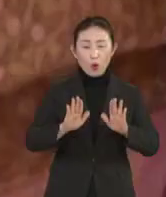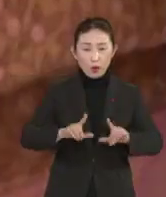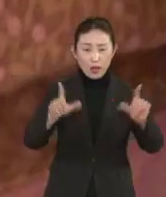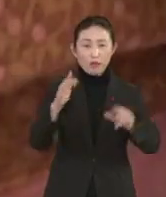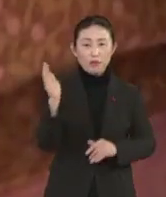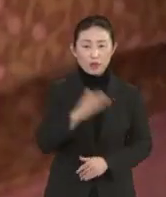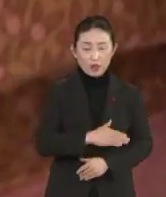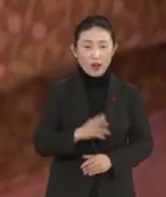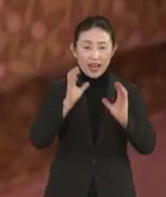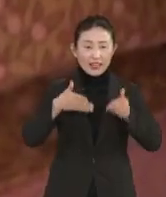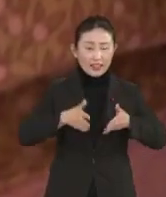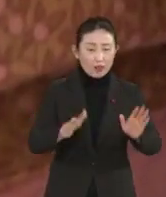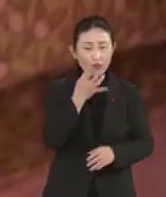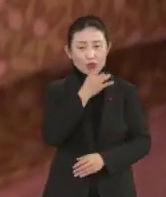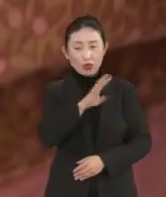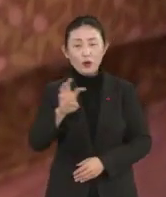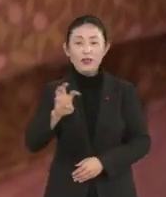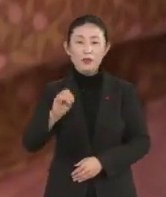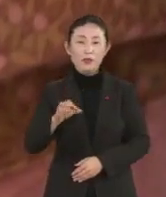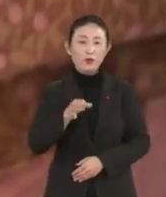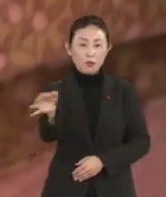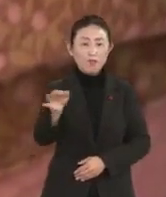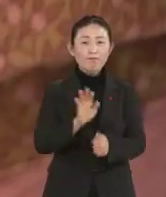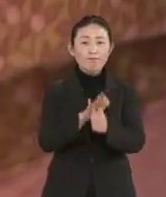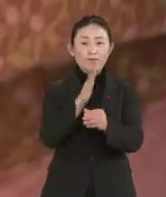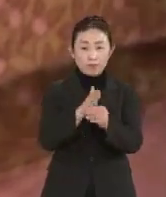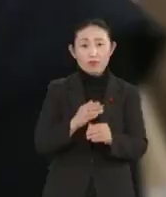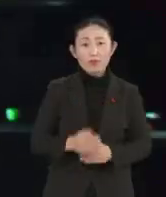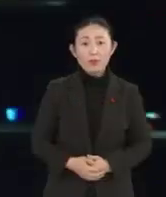출산가정에 30만원을 지원하고 있습니다